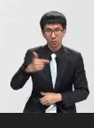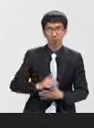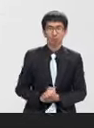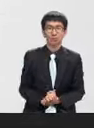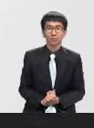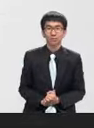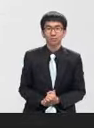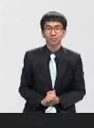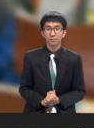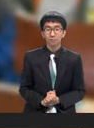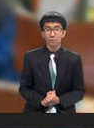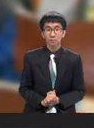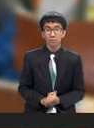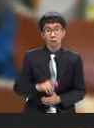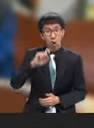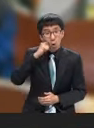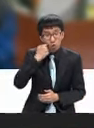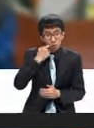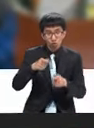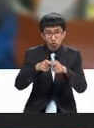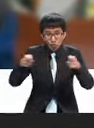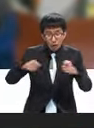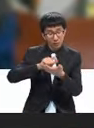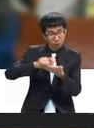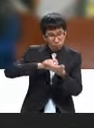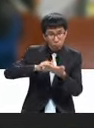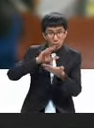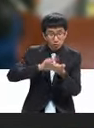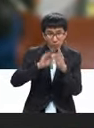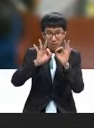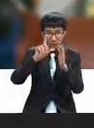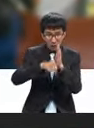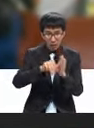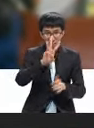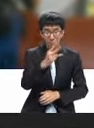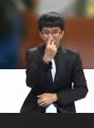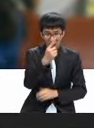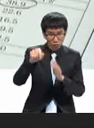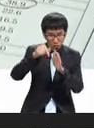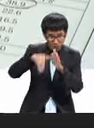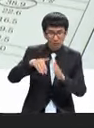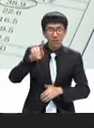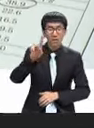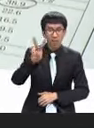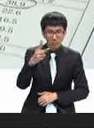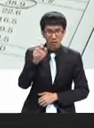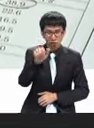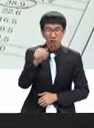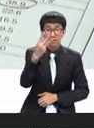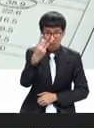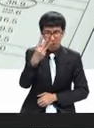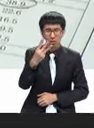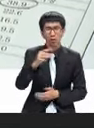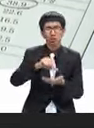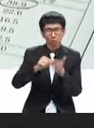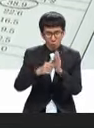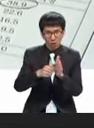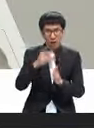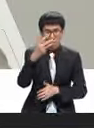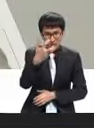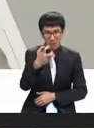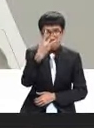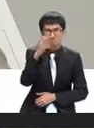분석됐습니다. 또 어려운 주관식인 본고사형 문제도 301문항 가운데 253문항으로 84%에